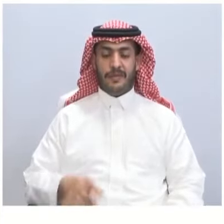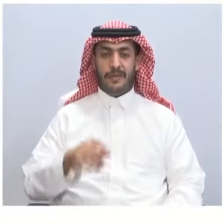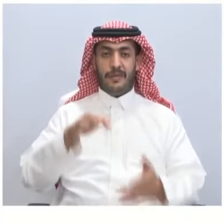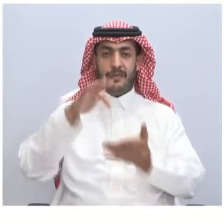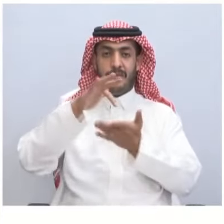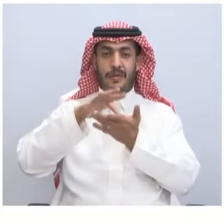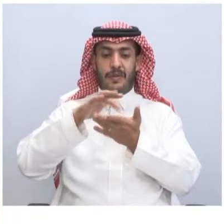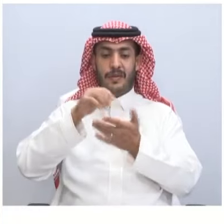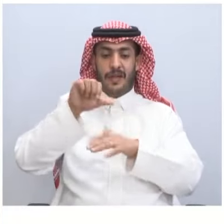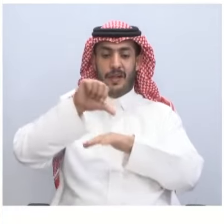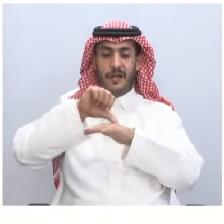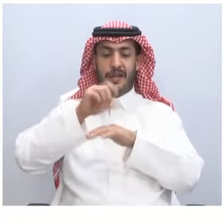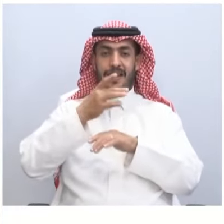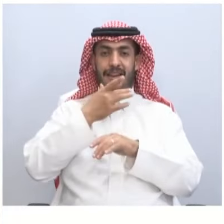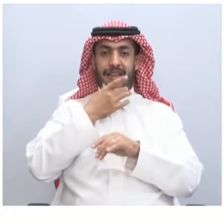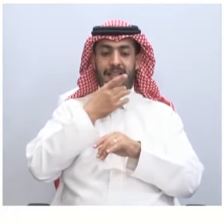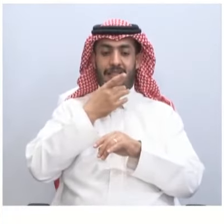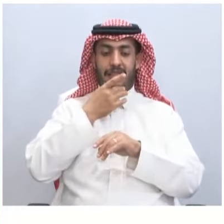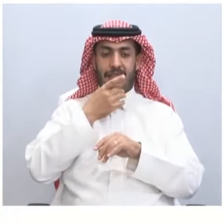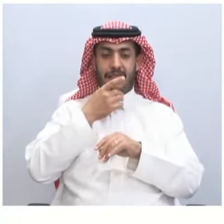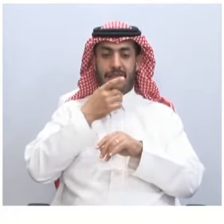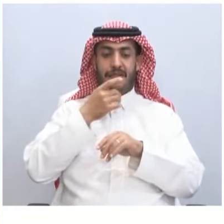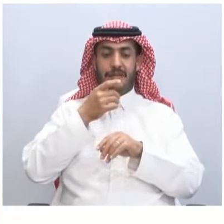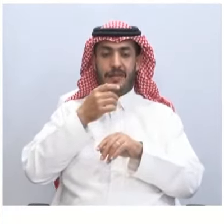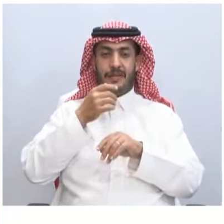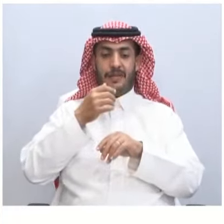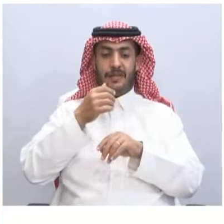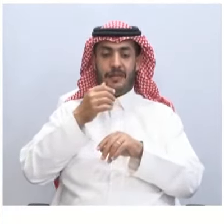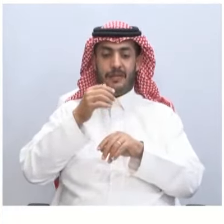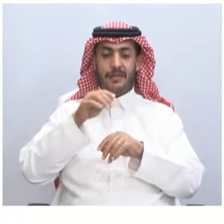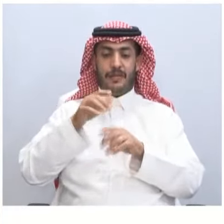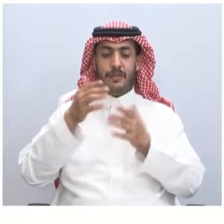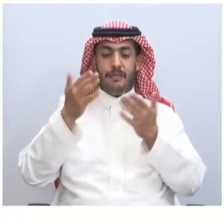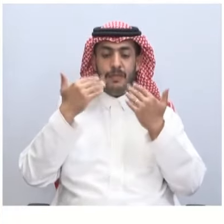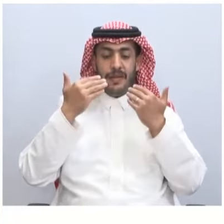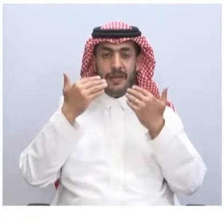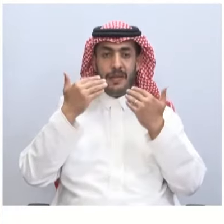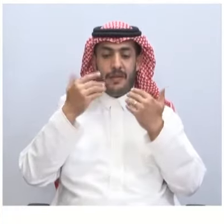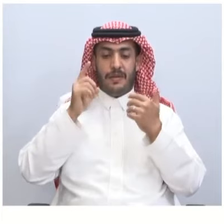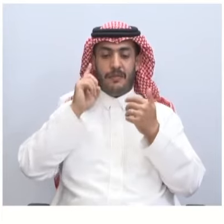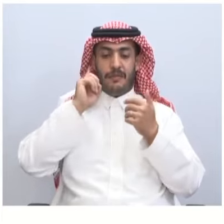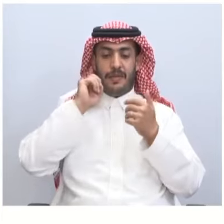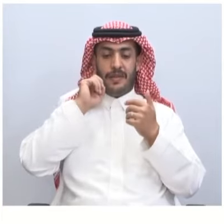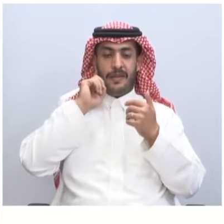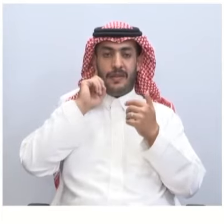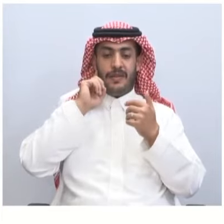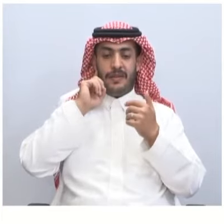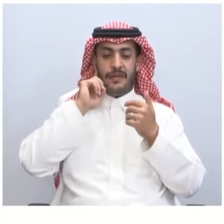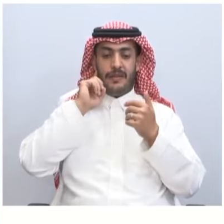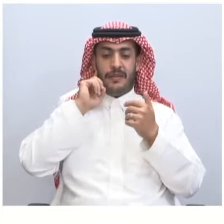العاصمه الرياض اهم المدن مكه المكرمه المدينه